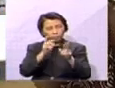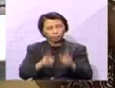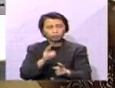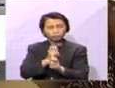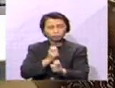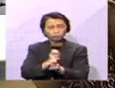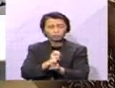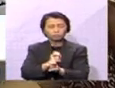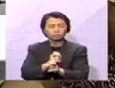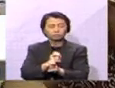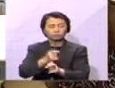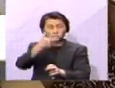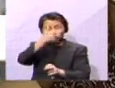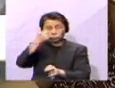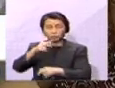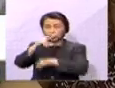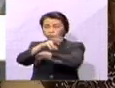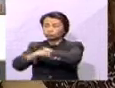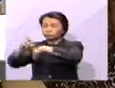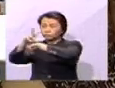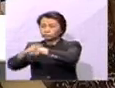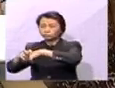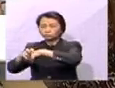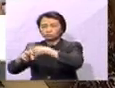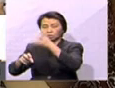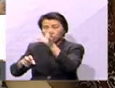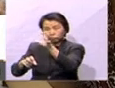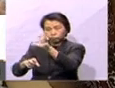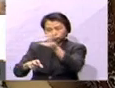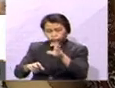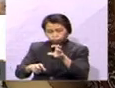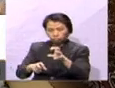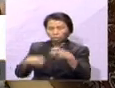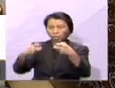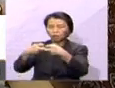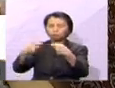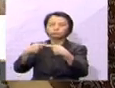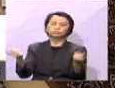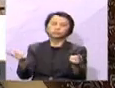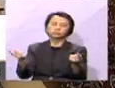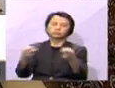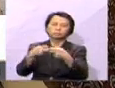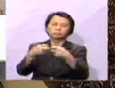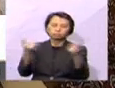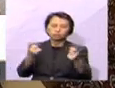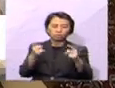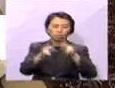rakyat kerana kecurian misalnya Transformer jadialan elektrik pun